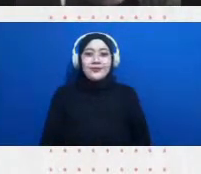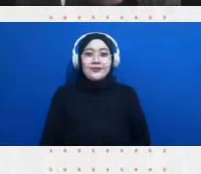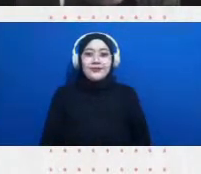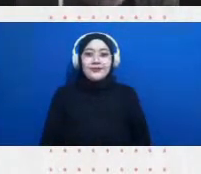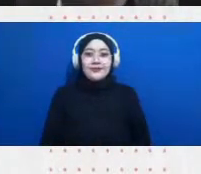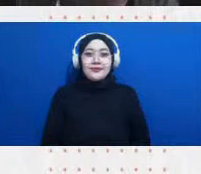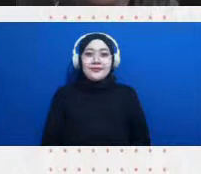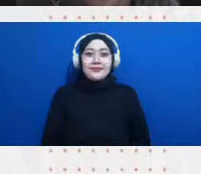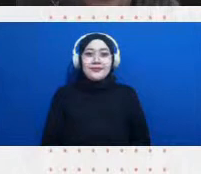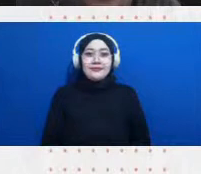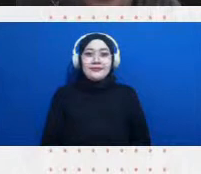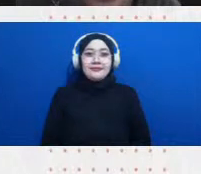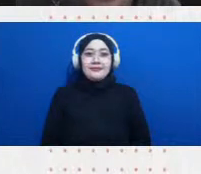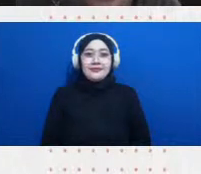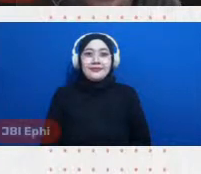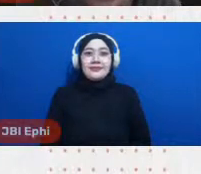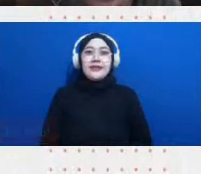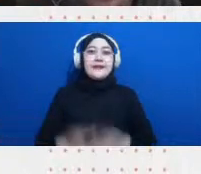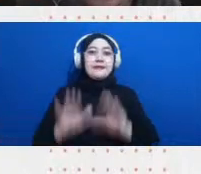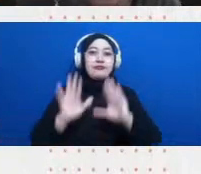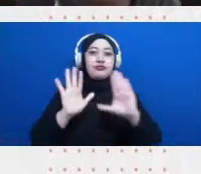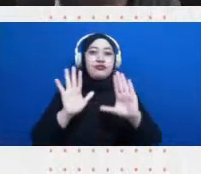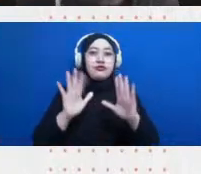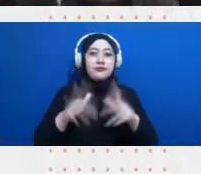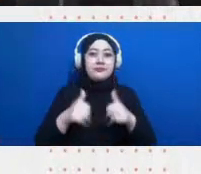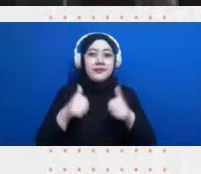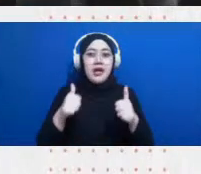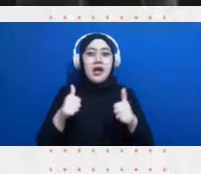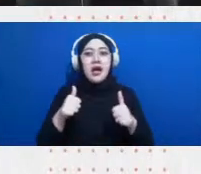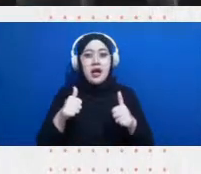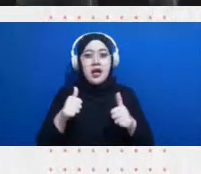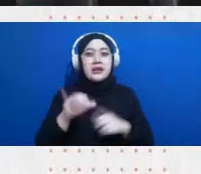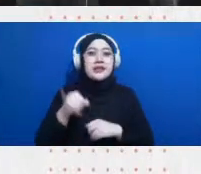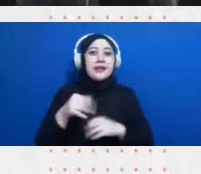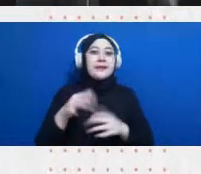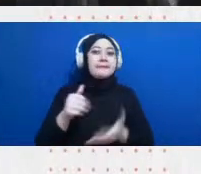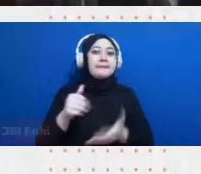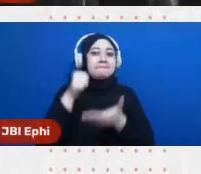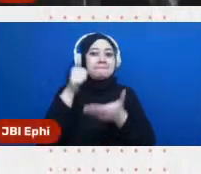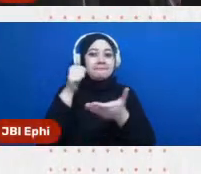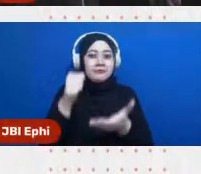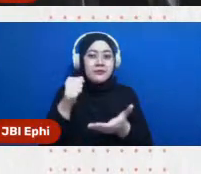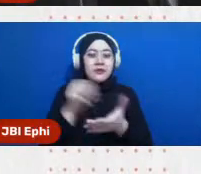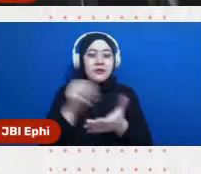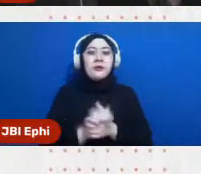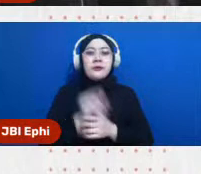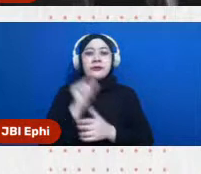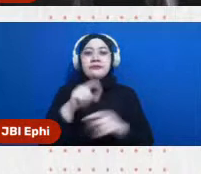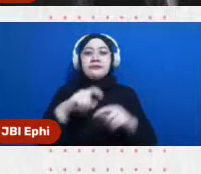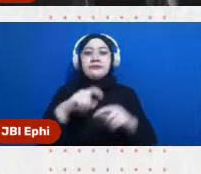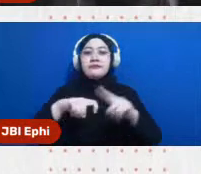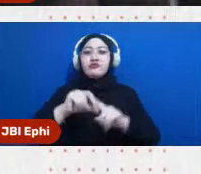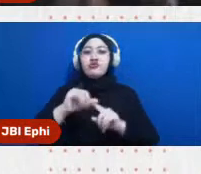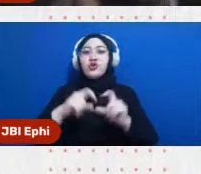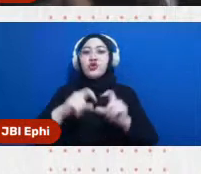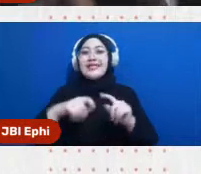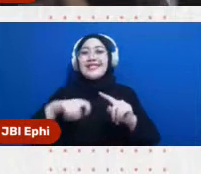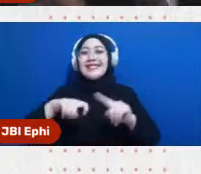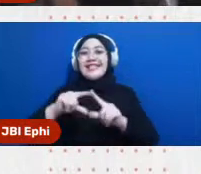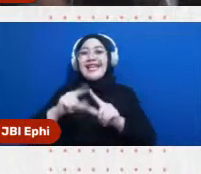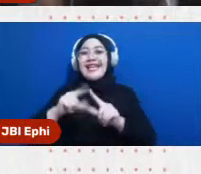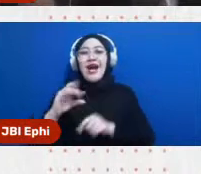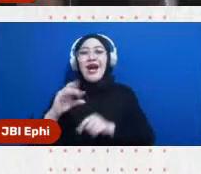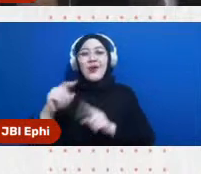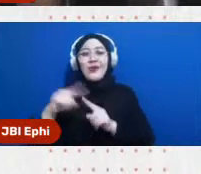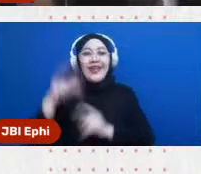Ini dia, 10 orang yang menjadi pemenang pada kuis Kahoot kita hari ini.